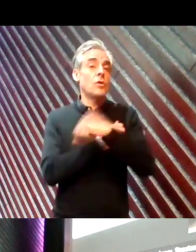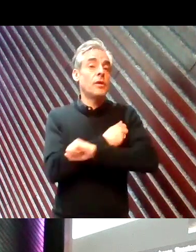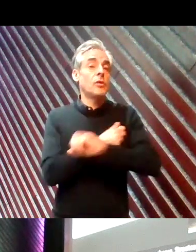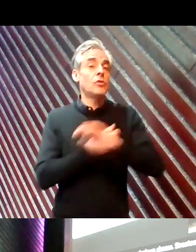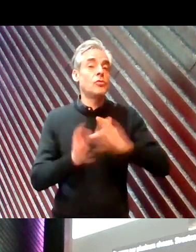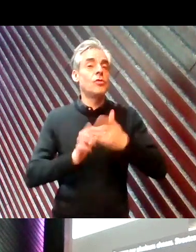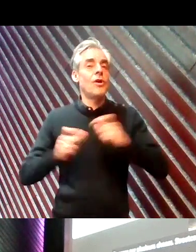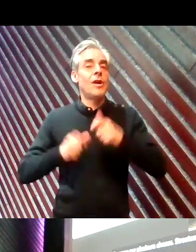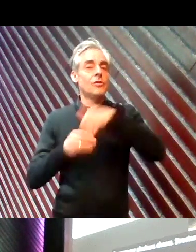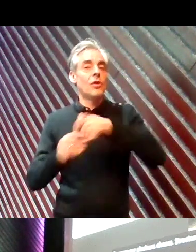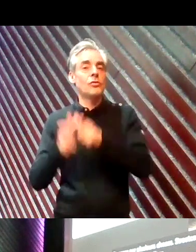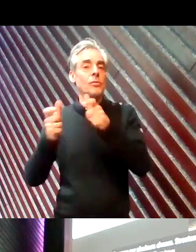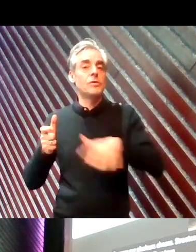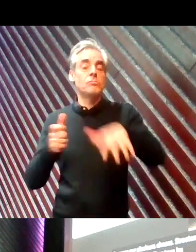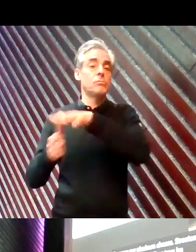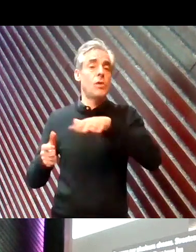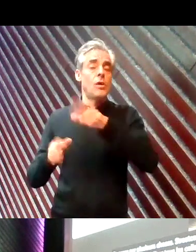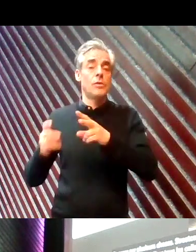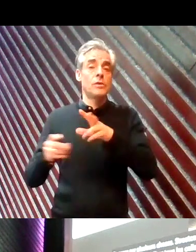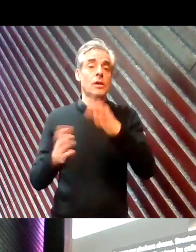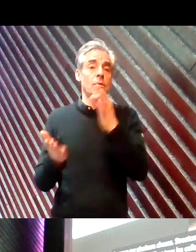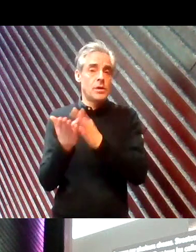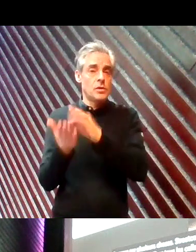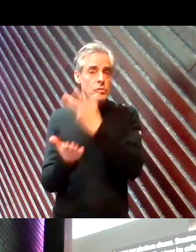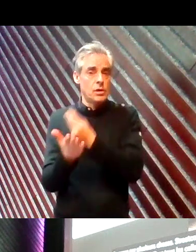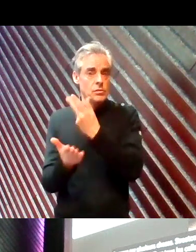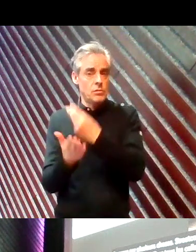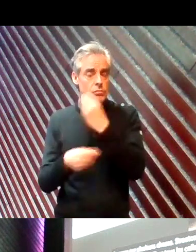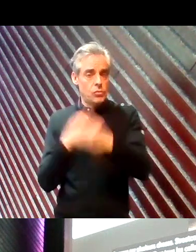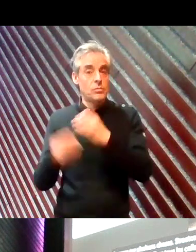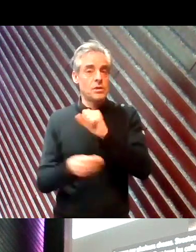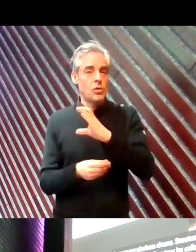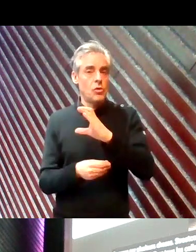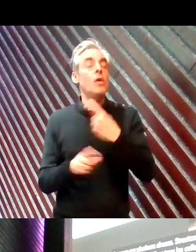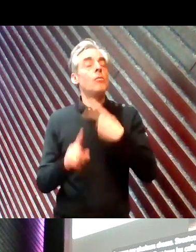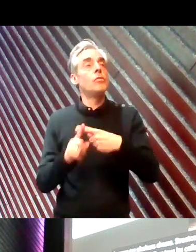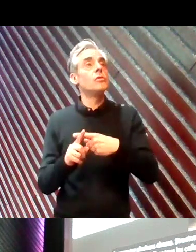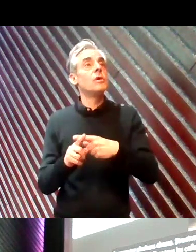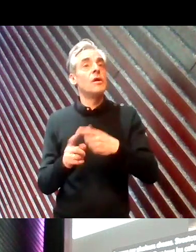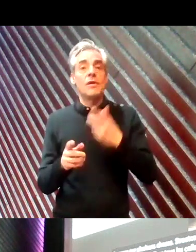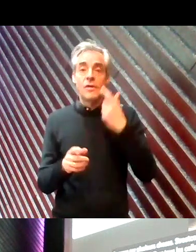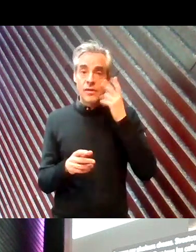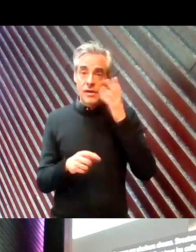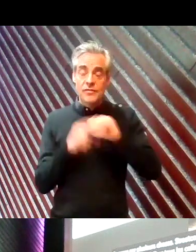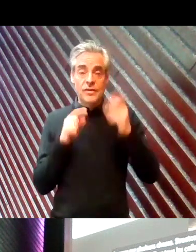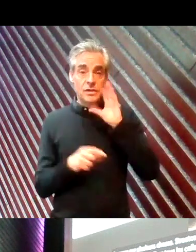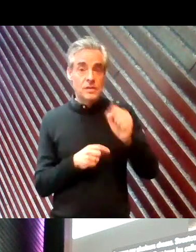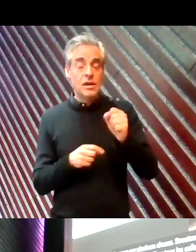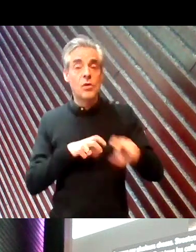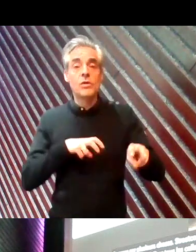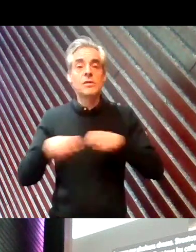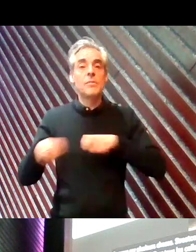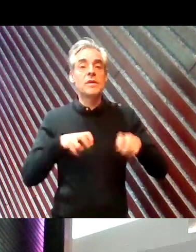tous les collaborateurs d'une entité vont être invités à télécharger l'application Strico et à faire des signalements lors de leur